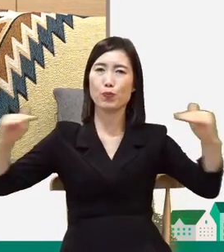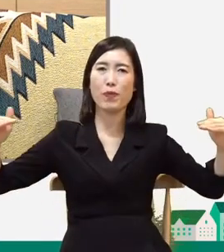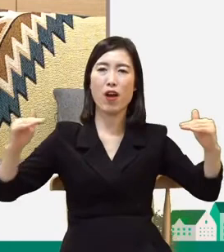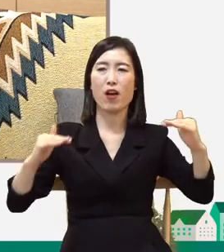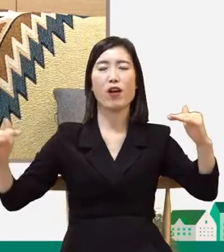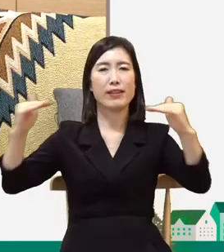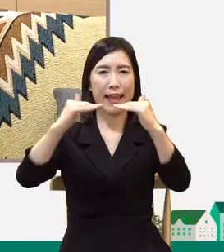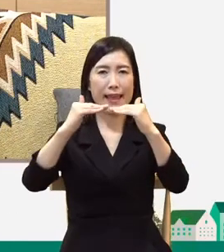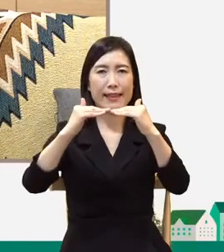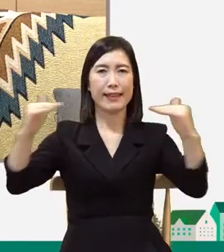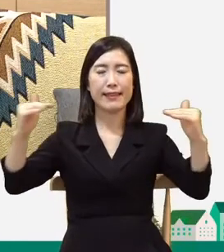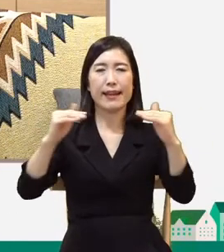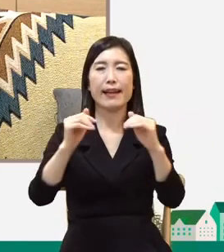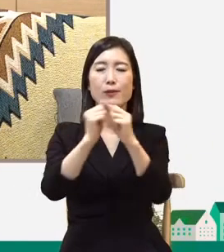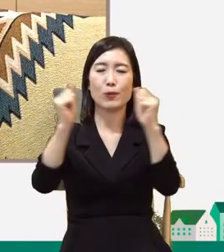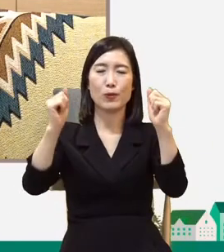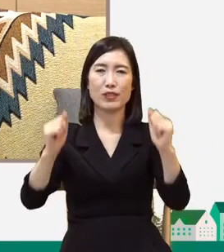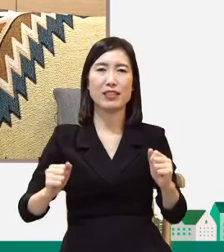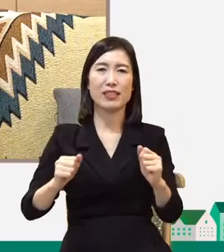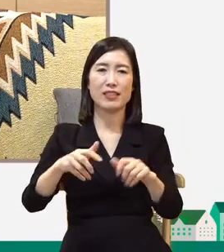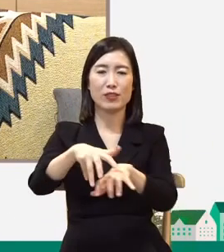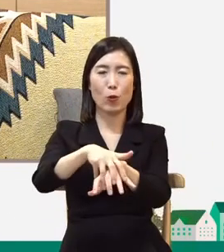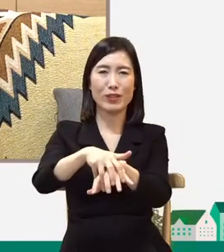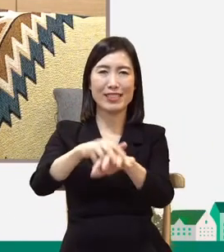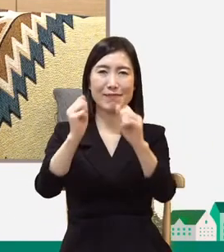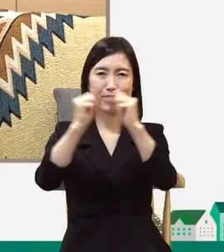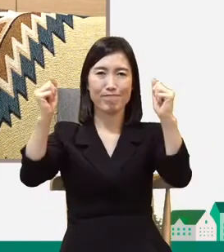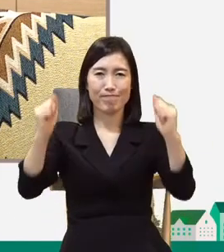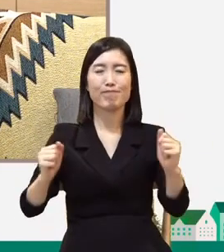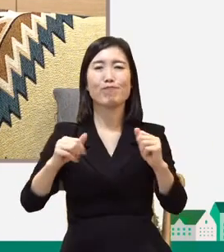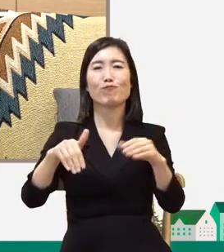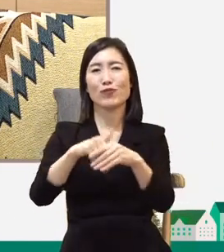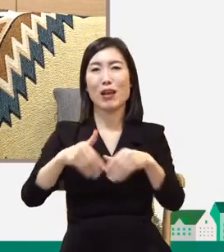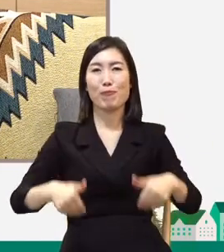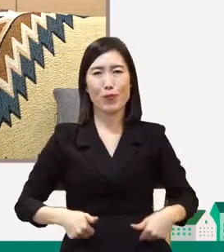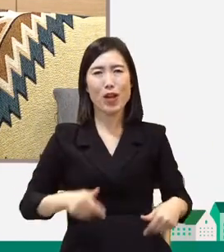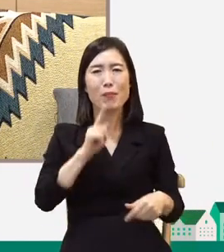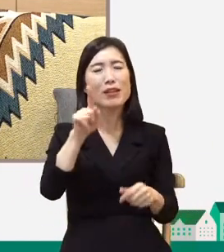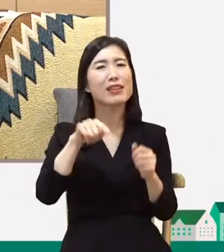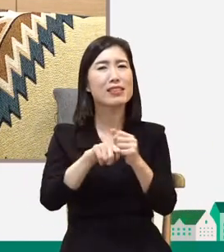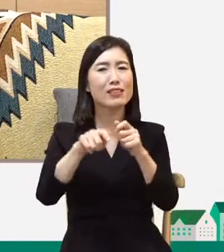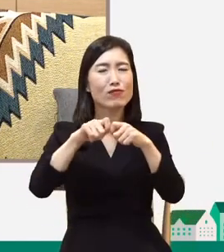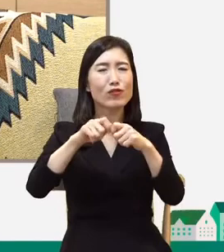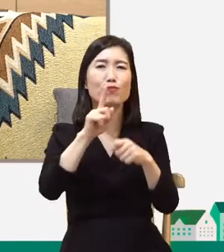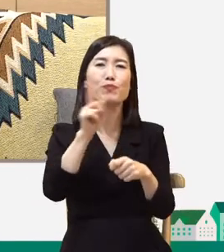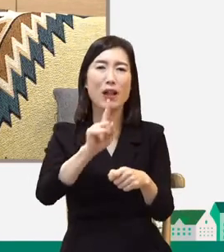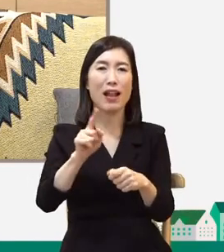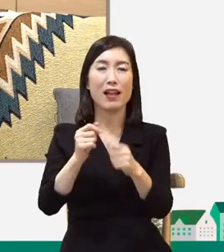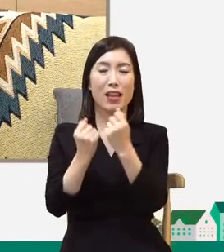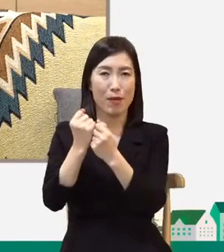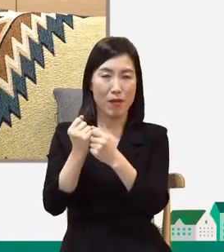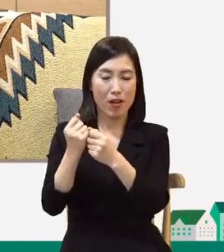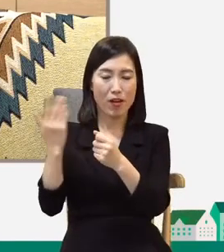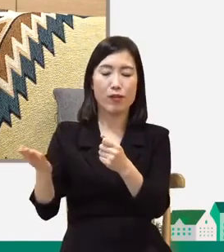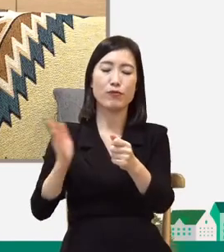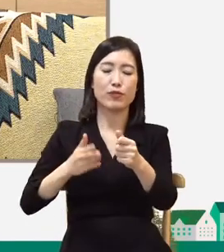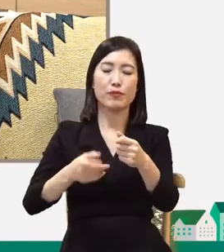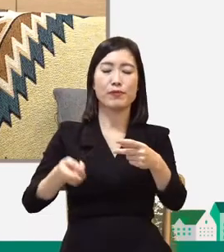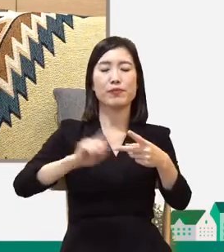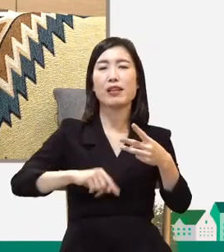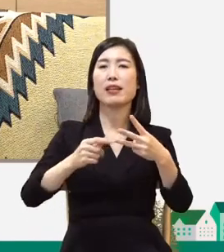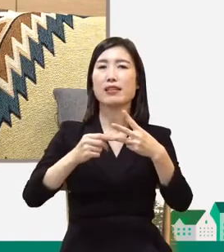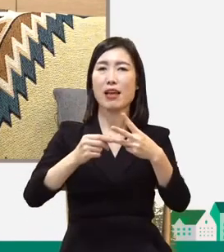의미하시는지 알고 싶습니다라고 했습니다. 그래서 이 두 가지 질문은 최선영 센터장님께 들어보고요. 다음에 이제 세 번째